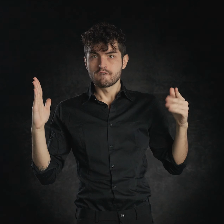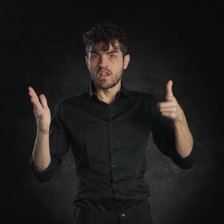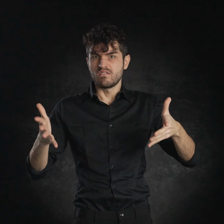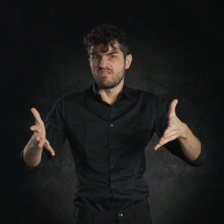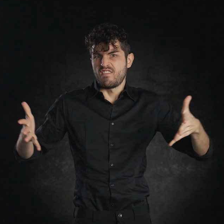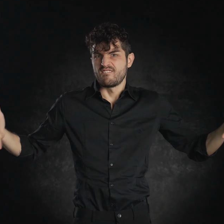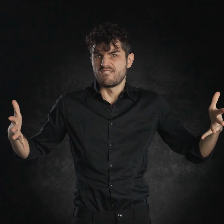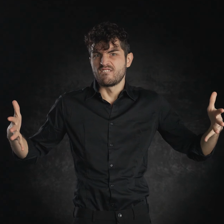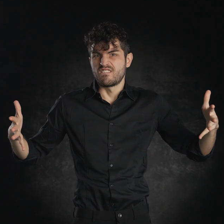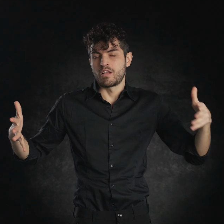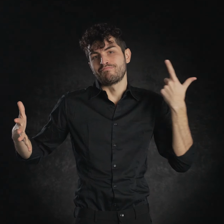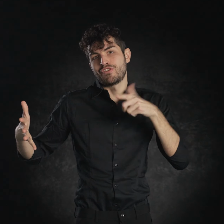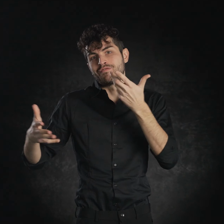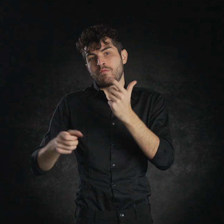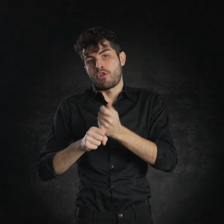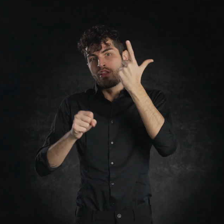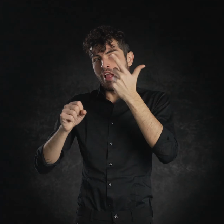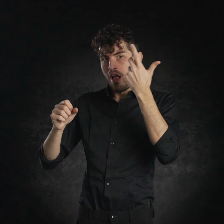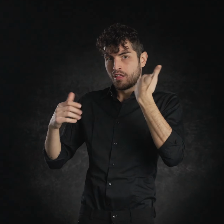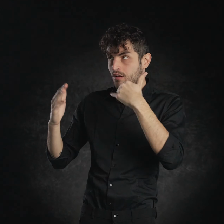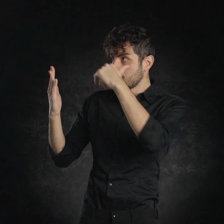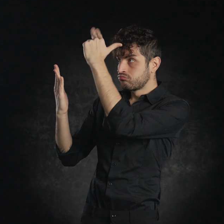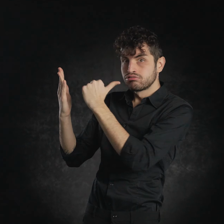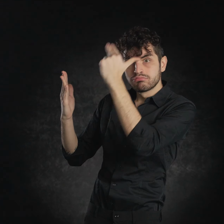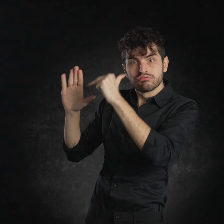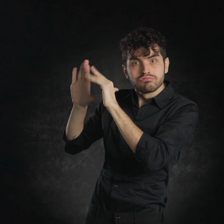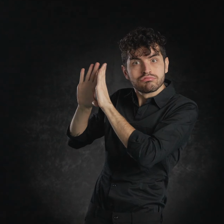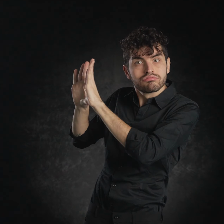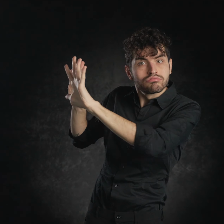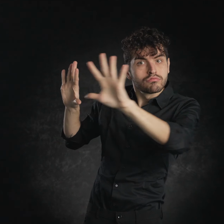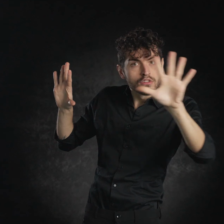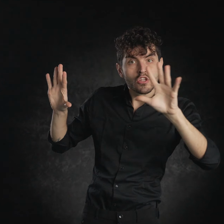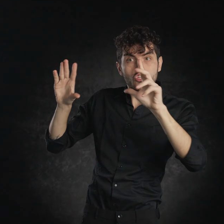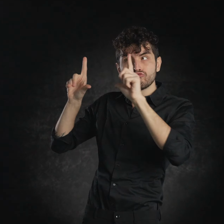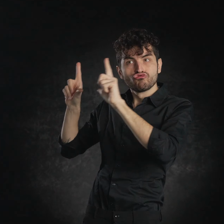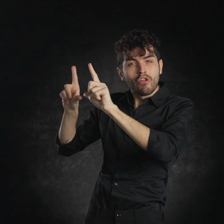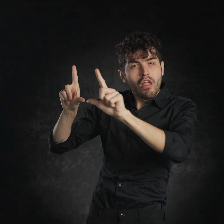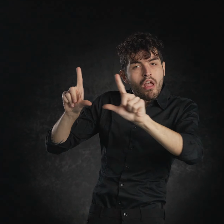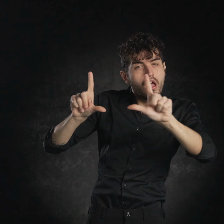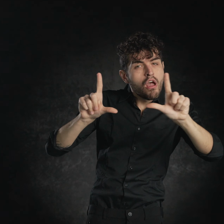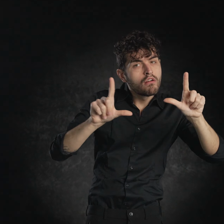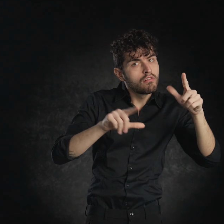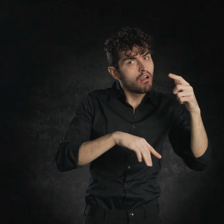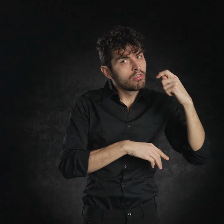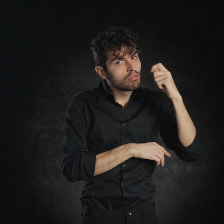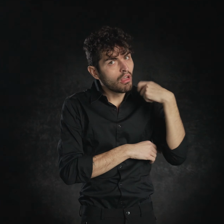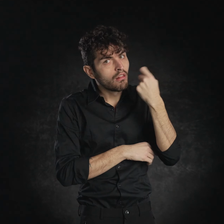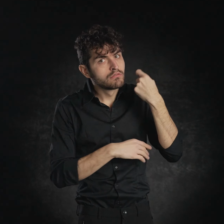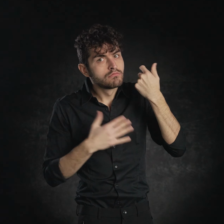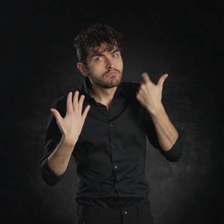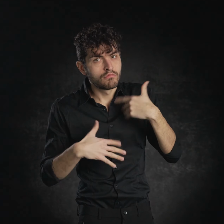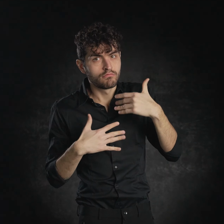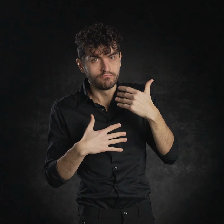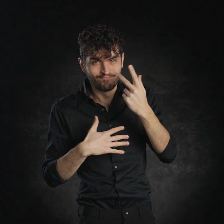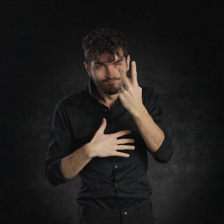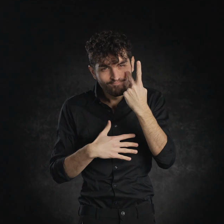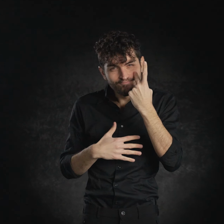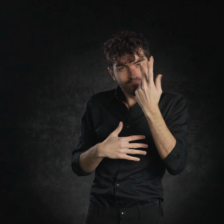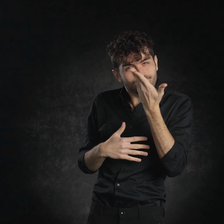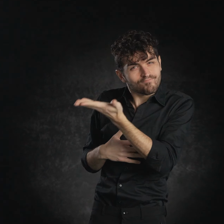per permettere a tutto il pubblico la fruizione delle pitture e osserviamo alcune scene